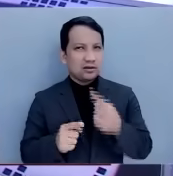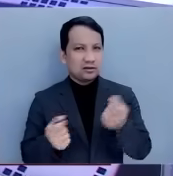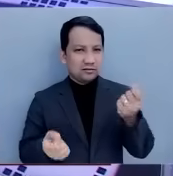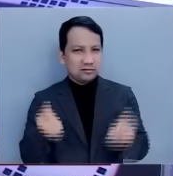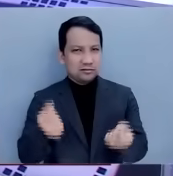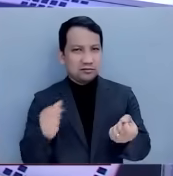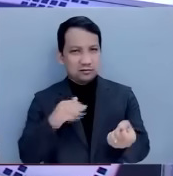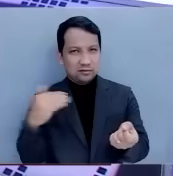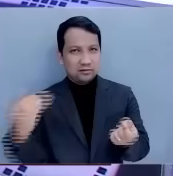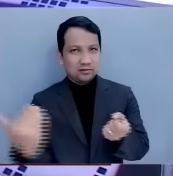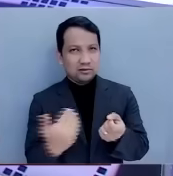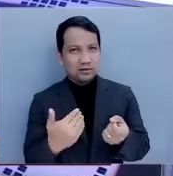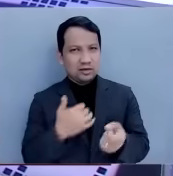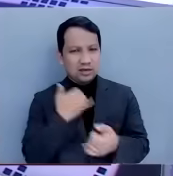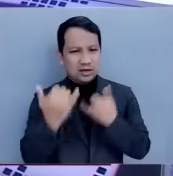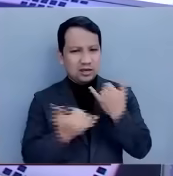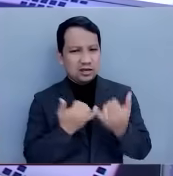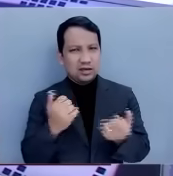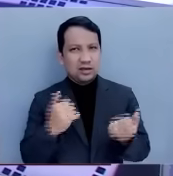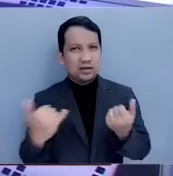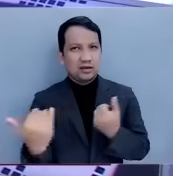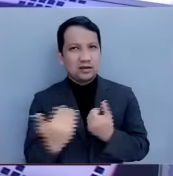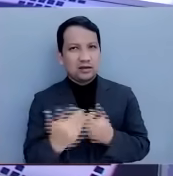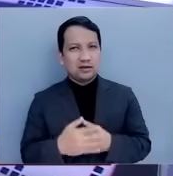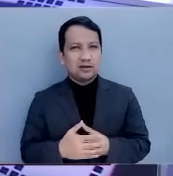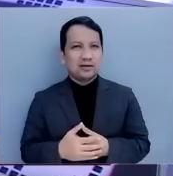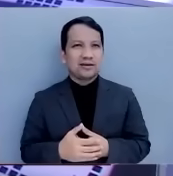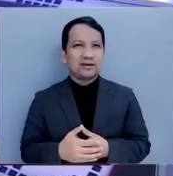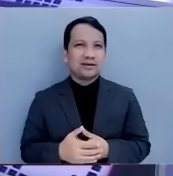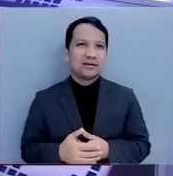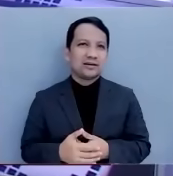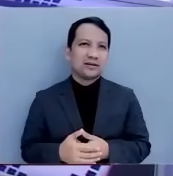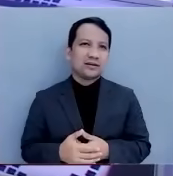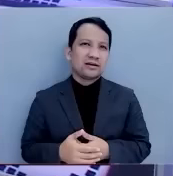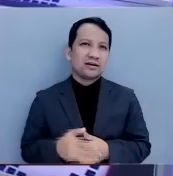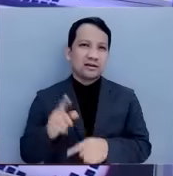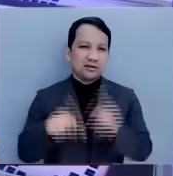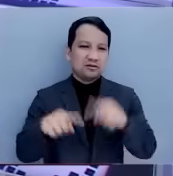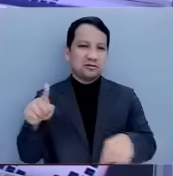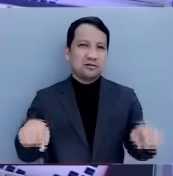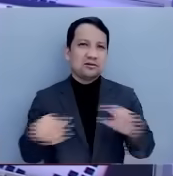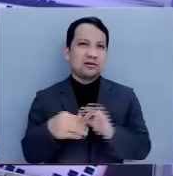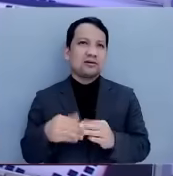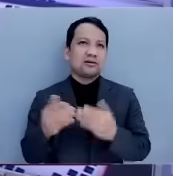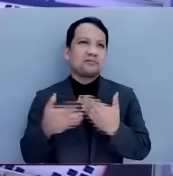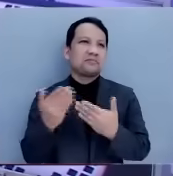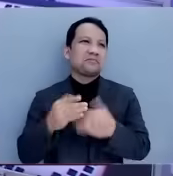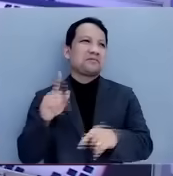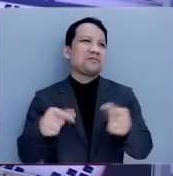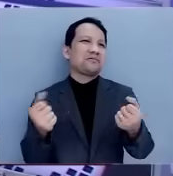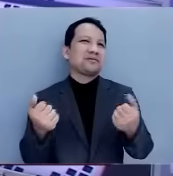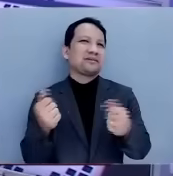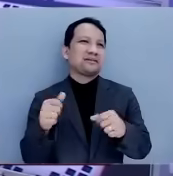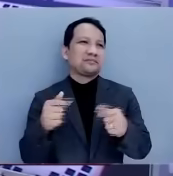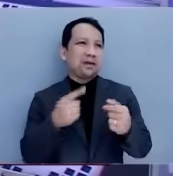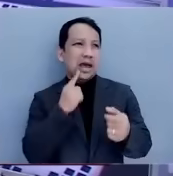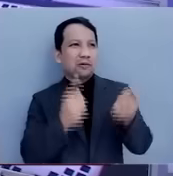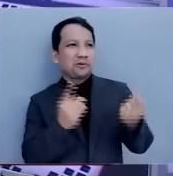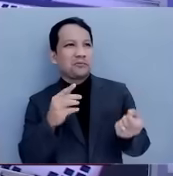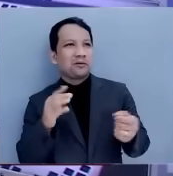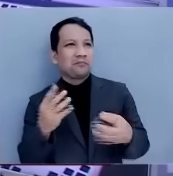pa sumisigaw. Oo nga eh. Di ba usually yung passenger? Ah, kasi takot. Nagbumultitask ako. Magaling ako sa ganyan. Siya yung driver, siya yung